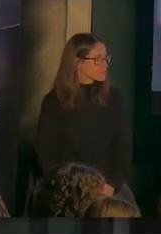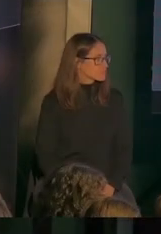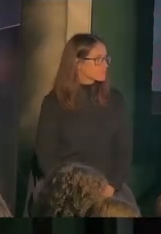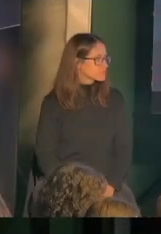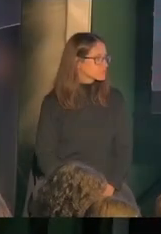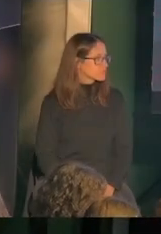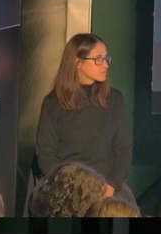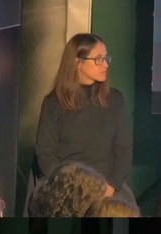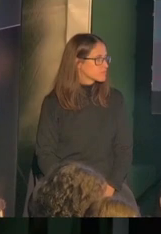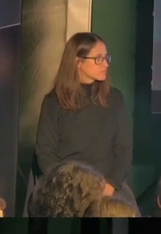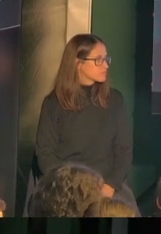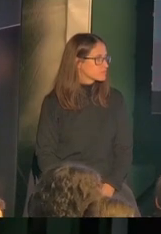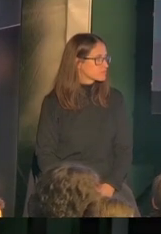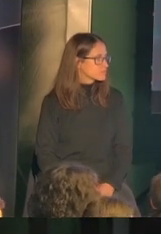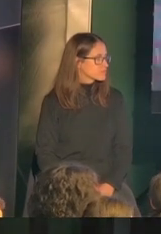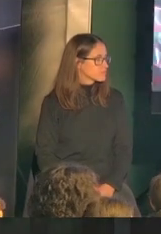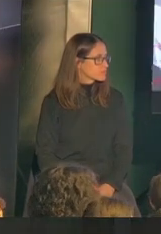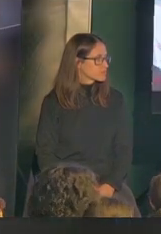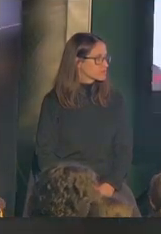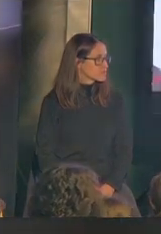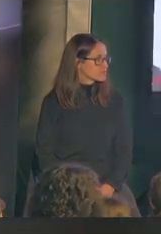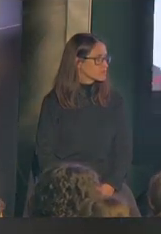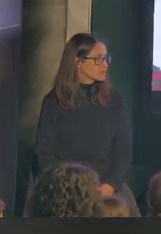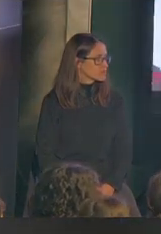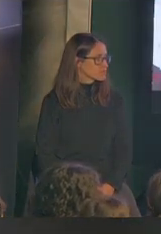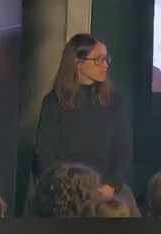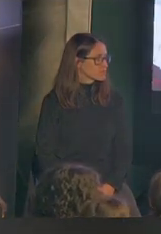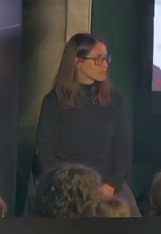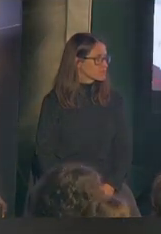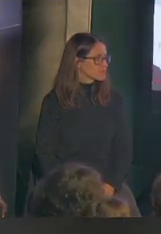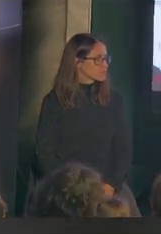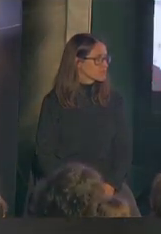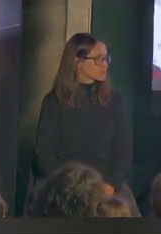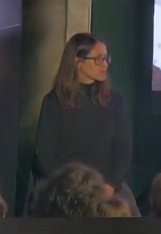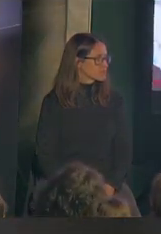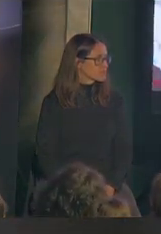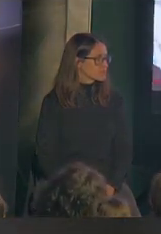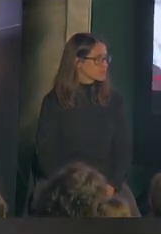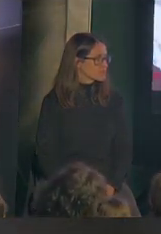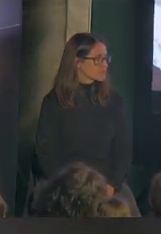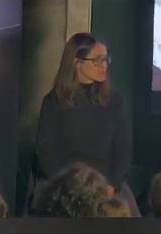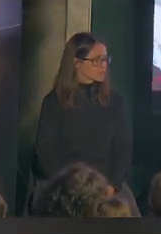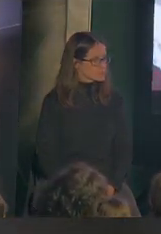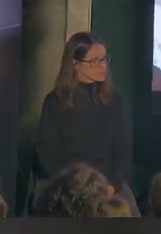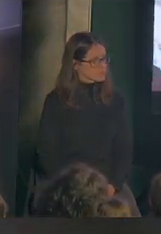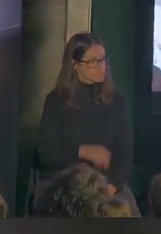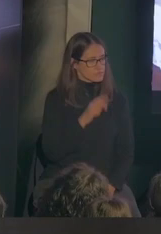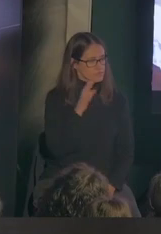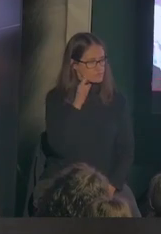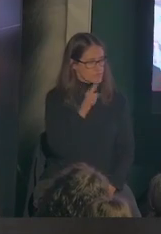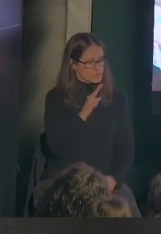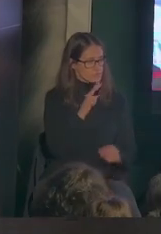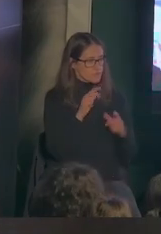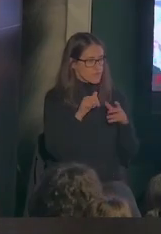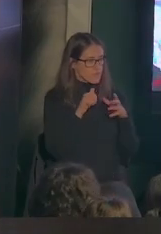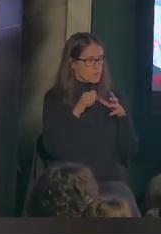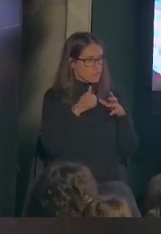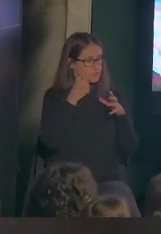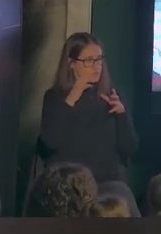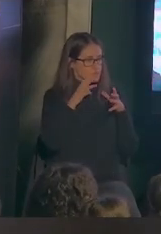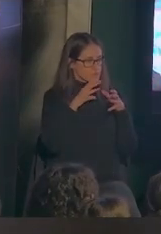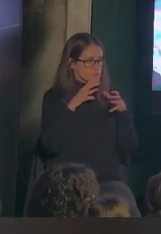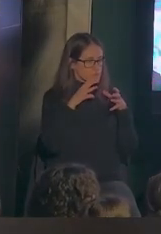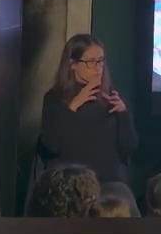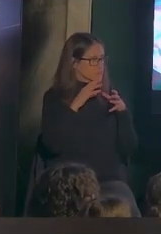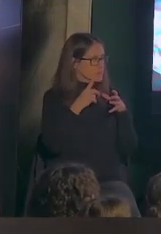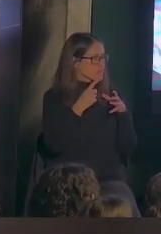Aviam si es pot enfocar perquè no veguin el procés. Vale, ja cada vegada és més esponjós, li falta un